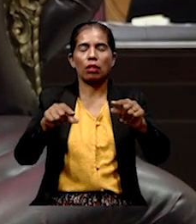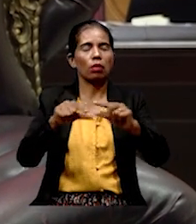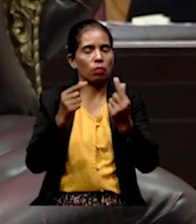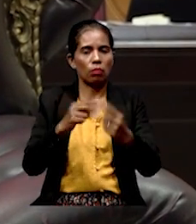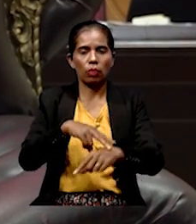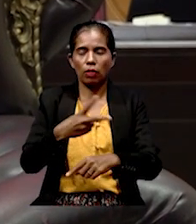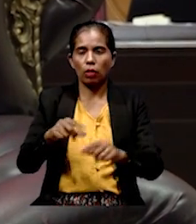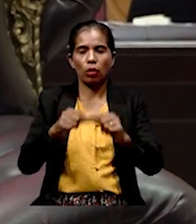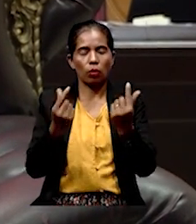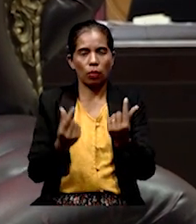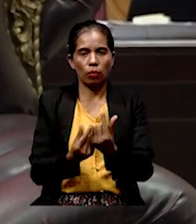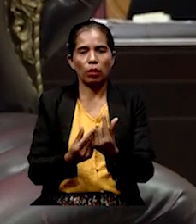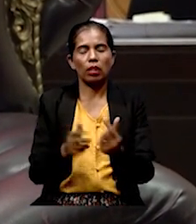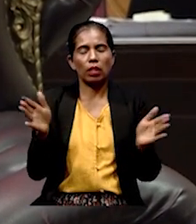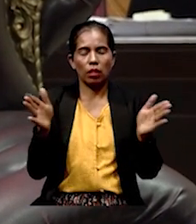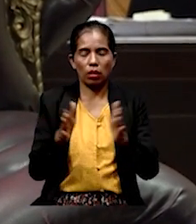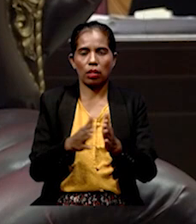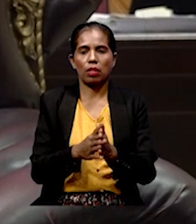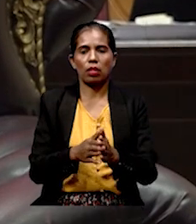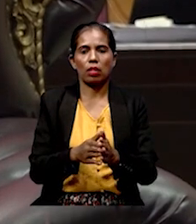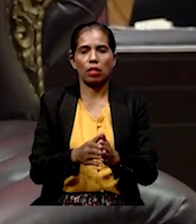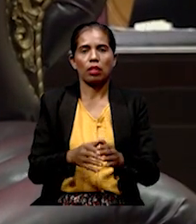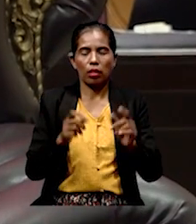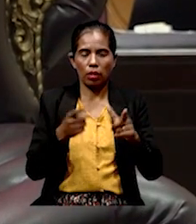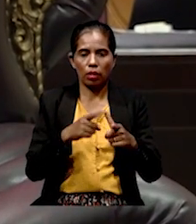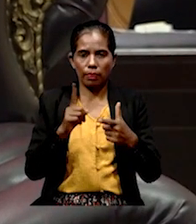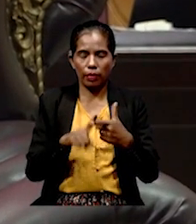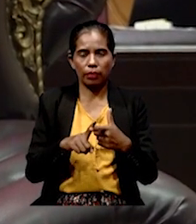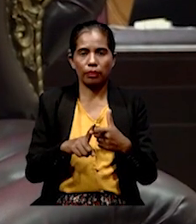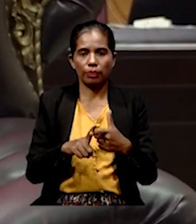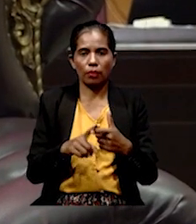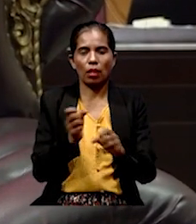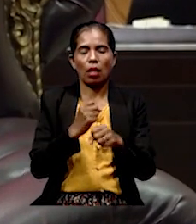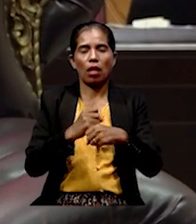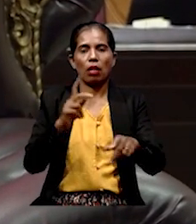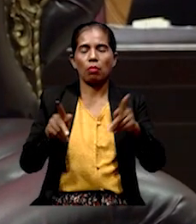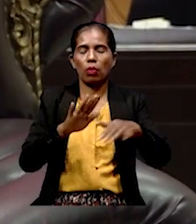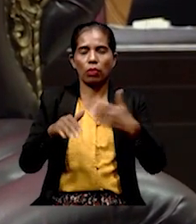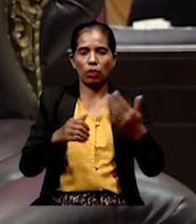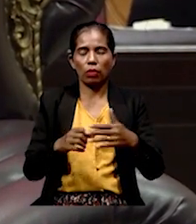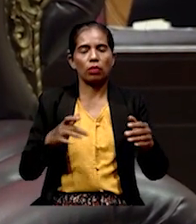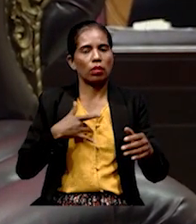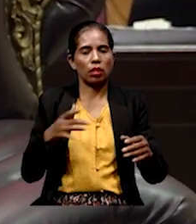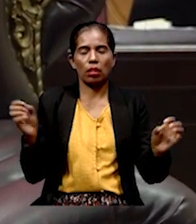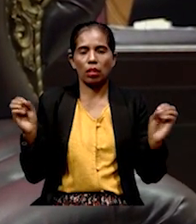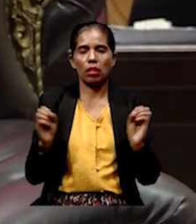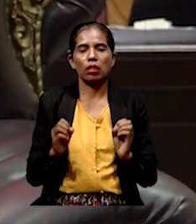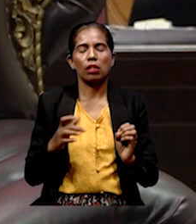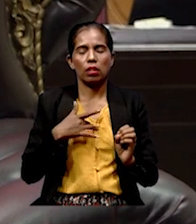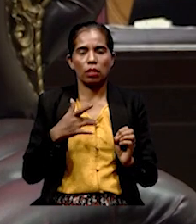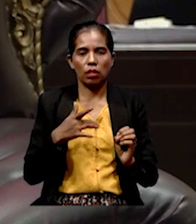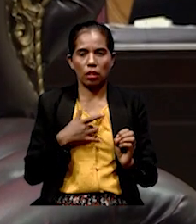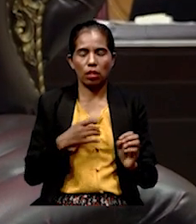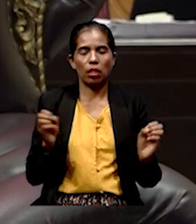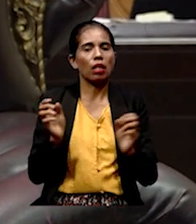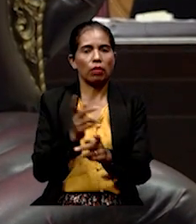ida halo asneras perturbasang orden publiko depois hal yang maksud itu sinti lah sigurun. Idenya sila kontese itu